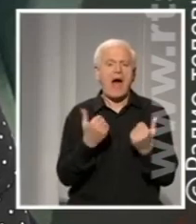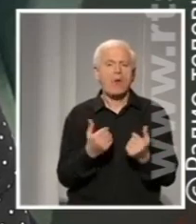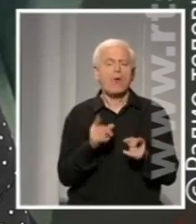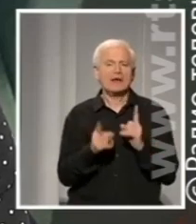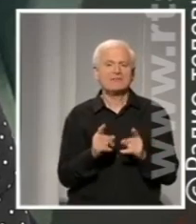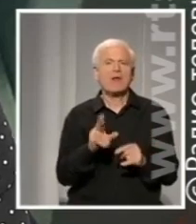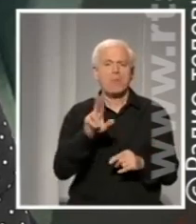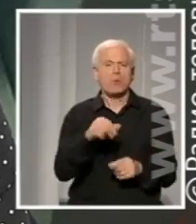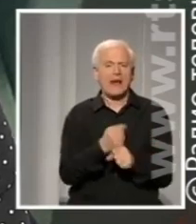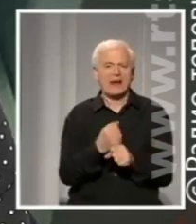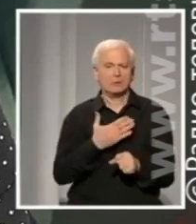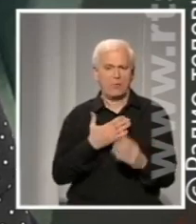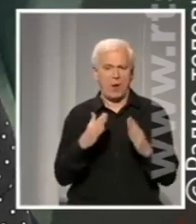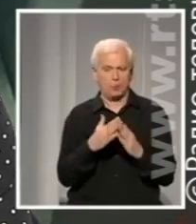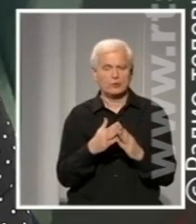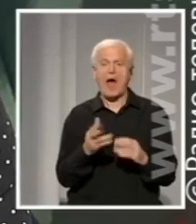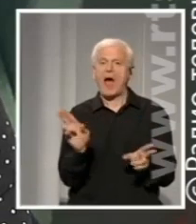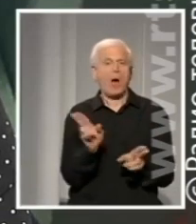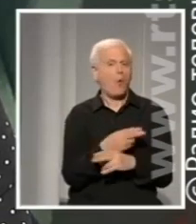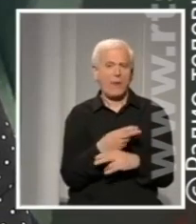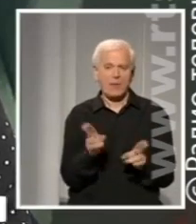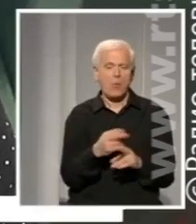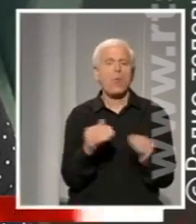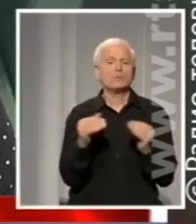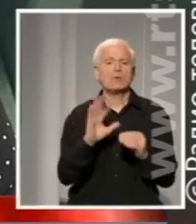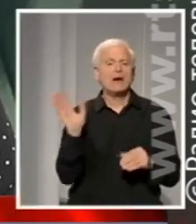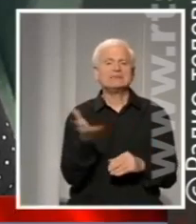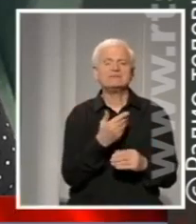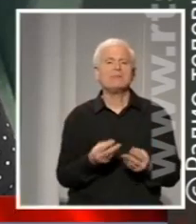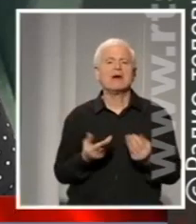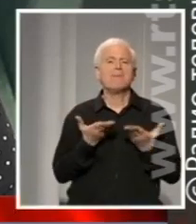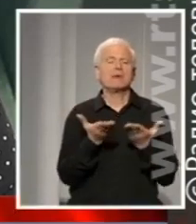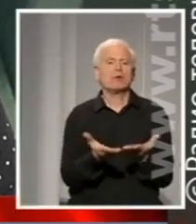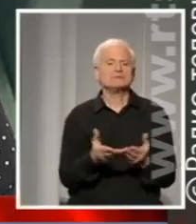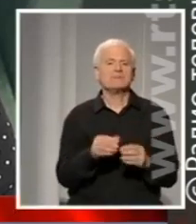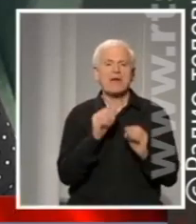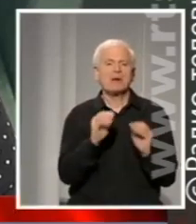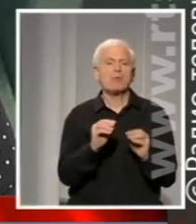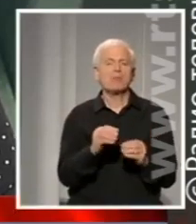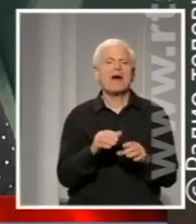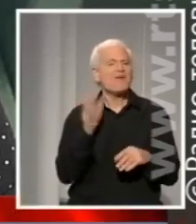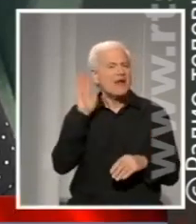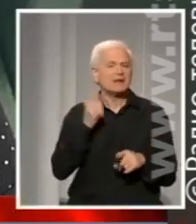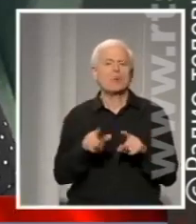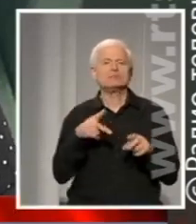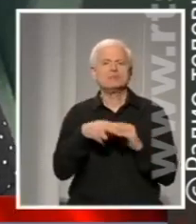rade od kuće, a ukoliko ne, u skladu sa svim preporukama vlade u sprečavanju širenja